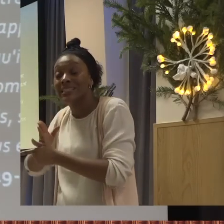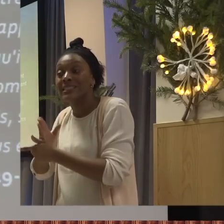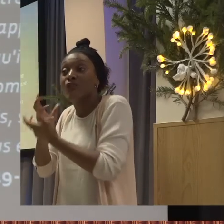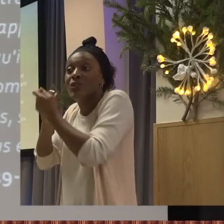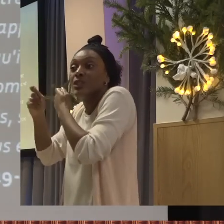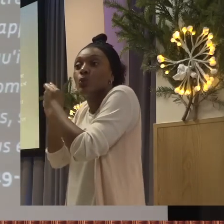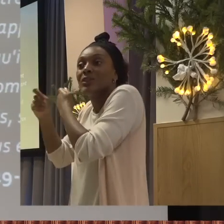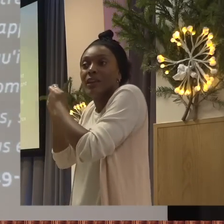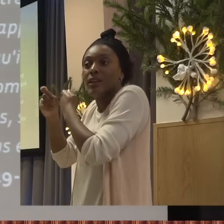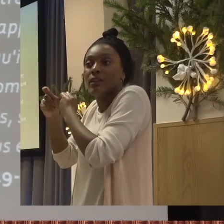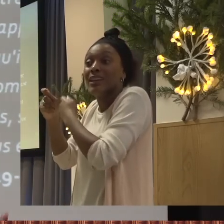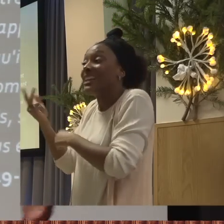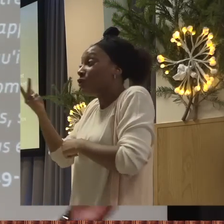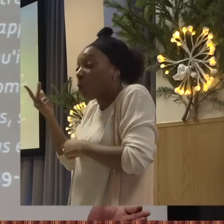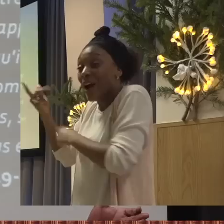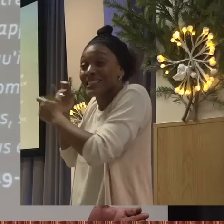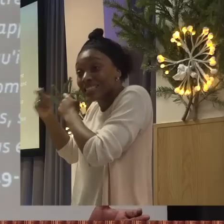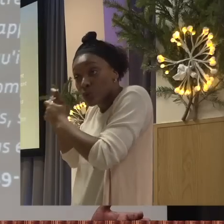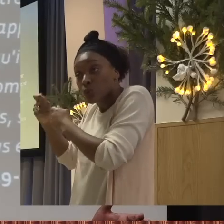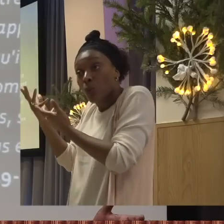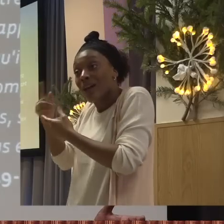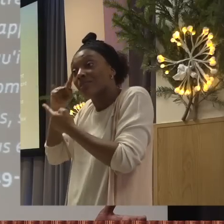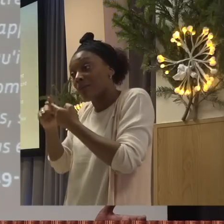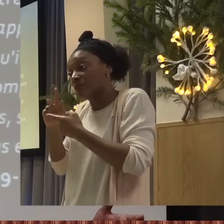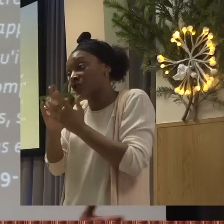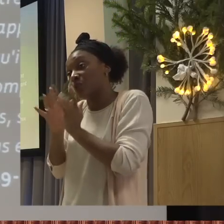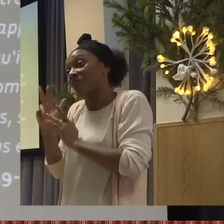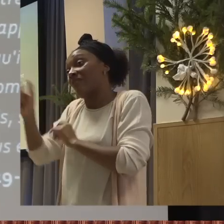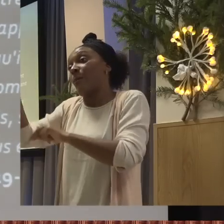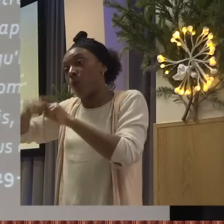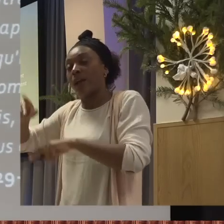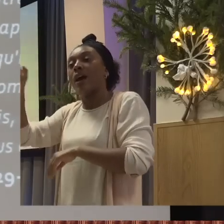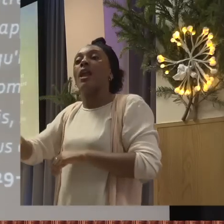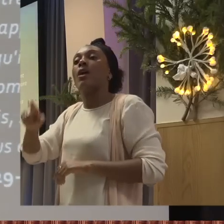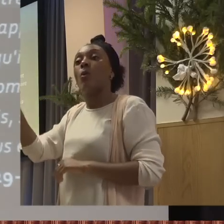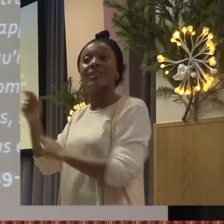Et les 3 parlaient de la mort prochaine de Jésus.